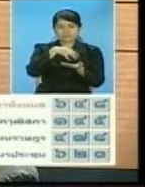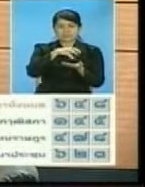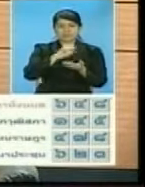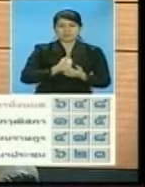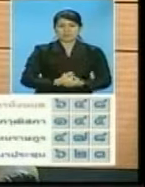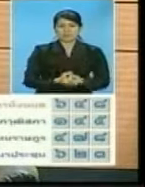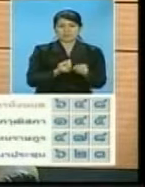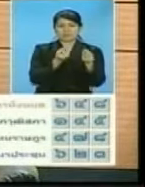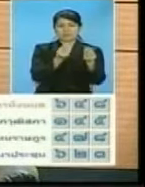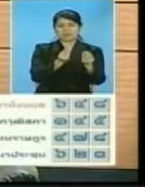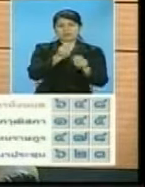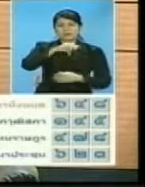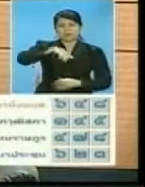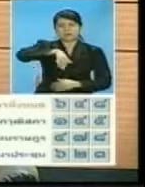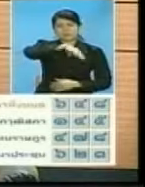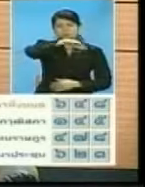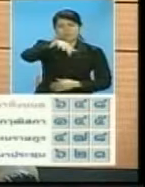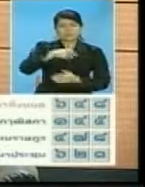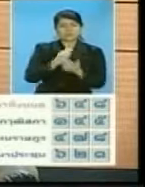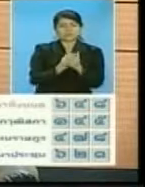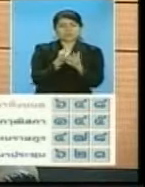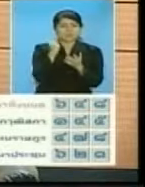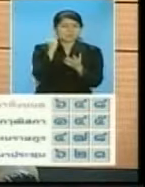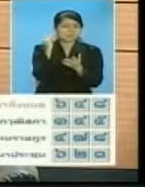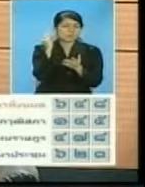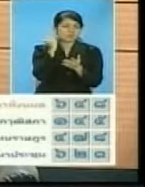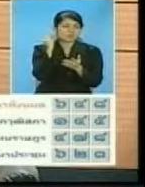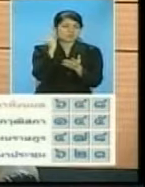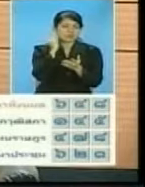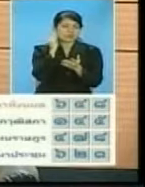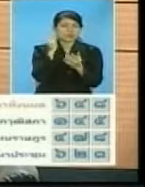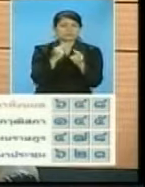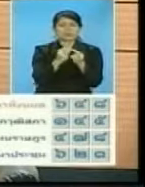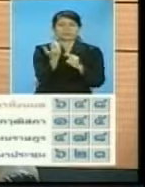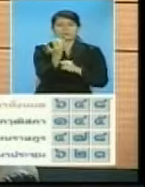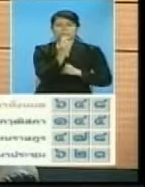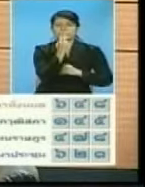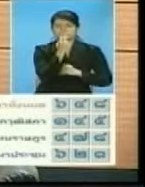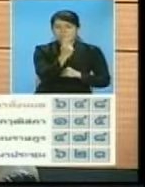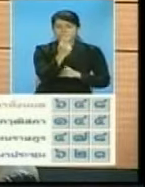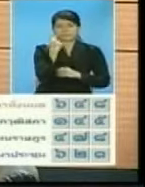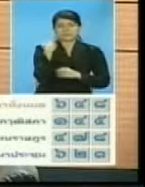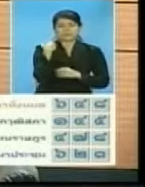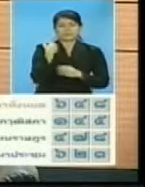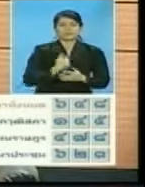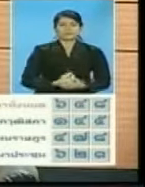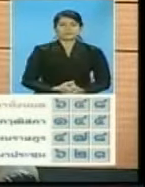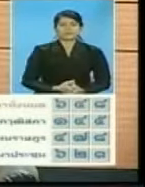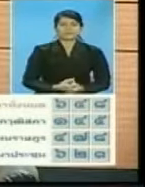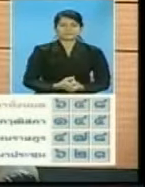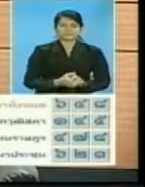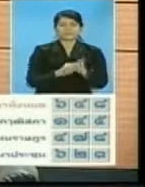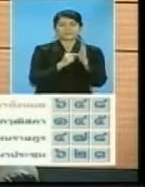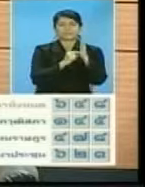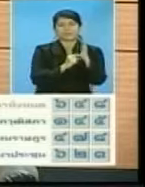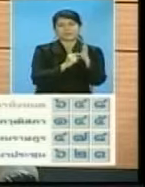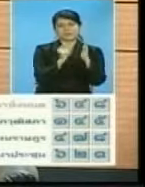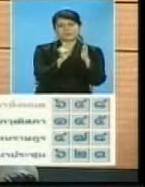พอทำความเข้าใจกับท่านผู้ฟังที่กำลังติดตามรับฟังรับชมอยู่ทางบ้านในขณะนี้อย่าง